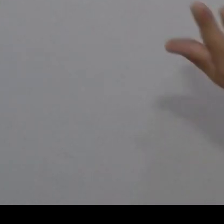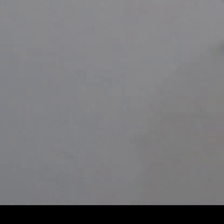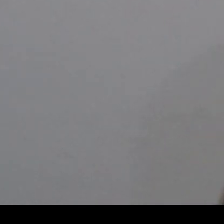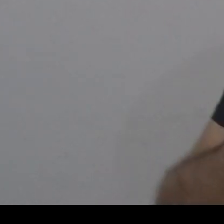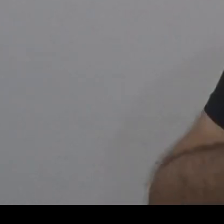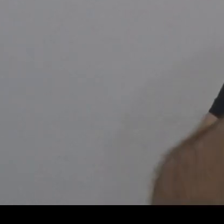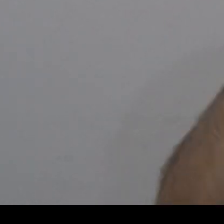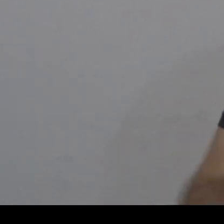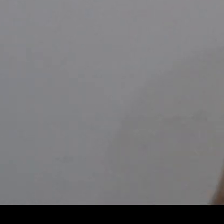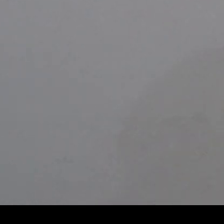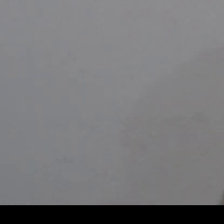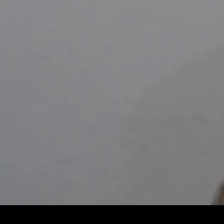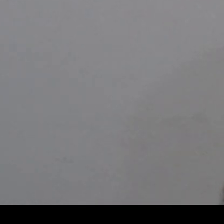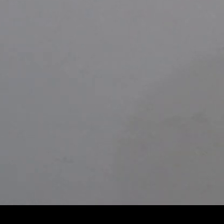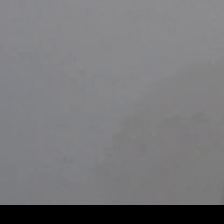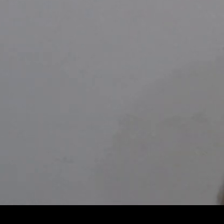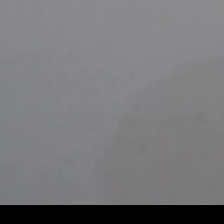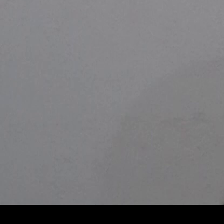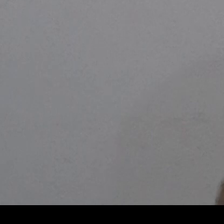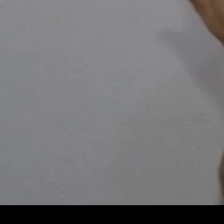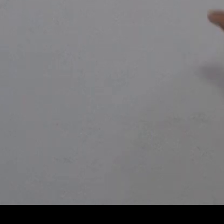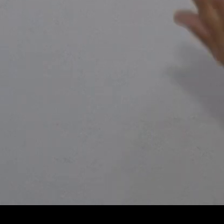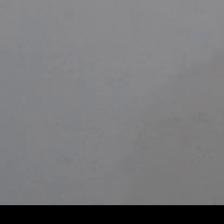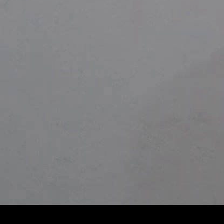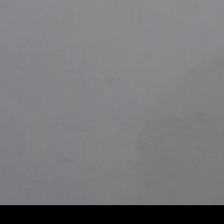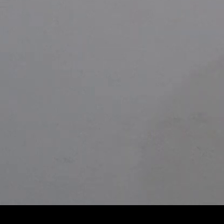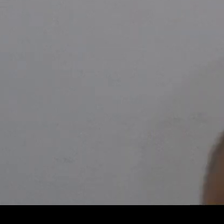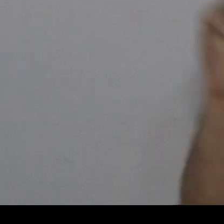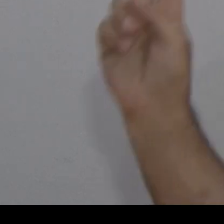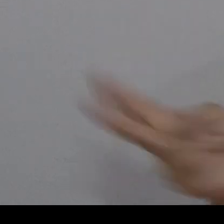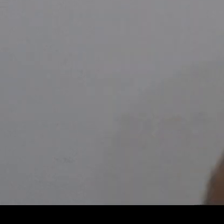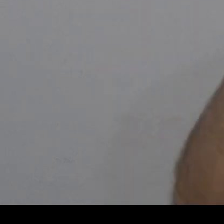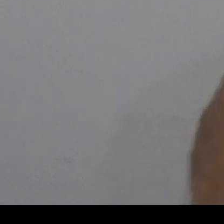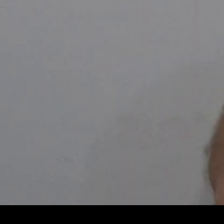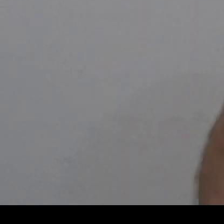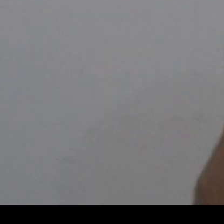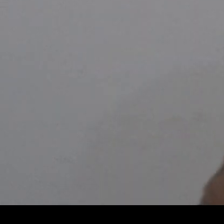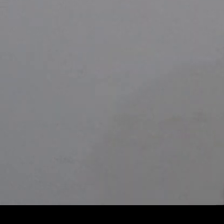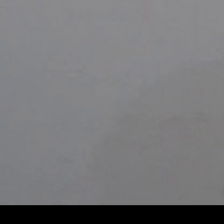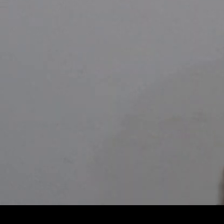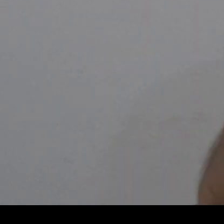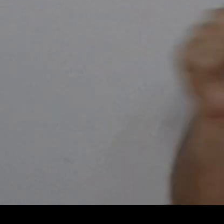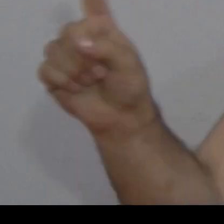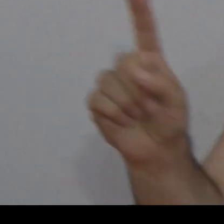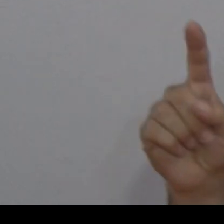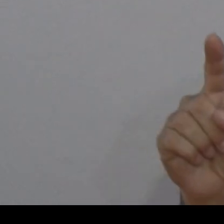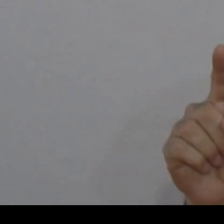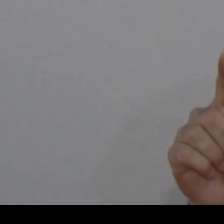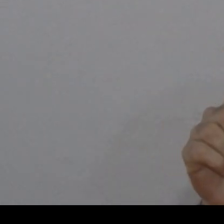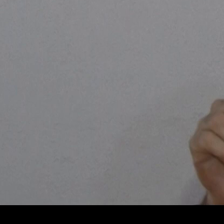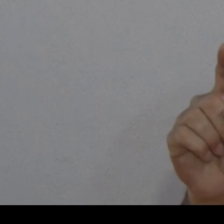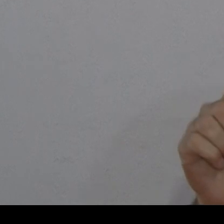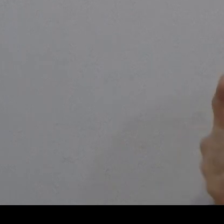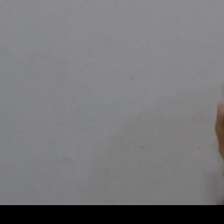Shemull, të shumë të njohëm shkrimin e leximin është shumë ma letë për neve. është për punësim, për edukim më